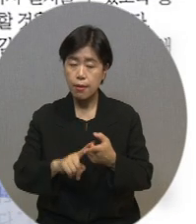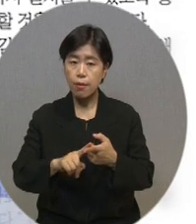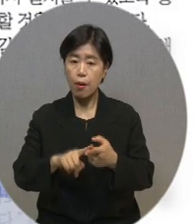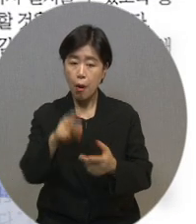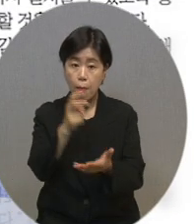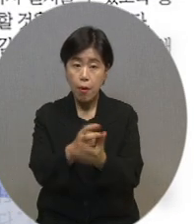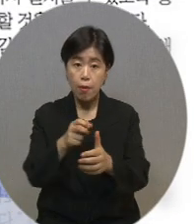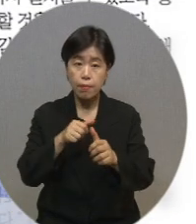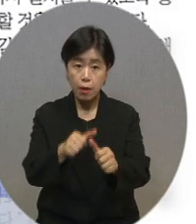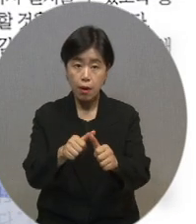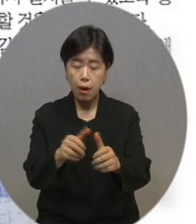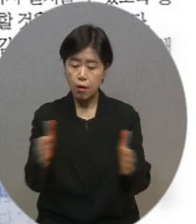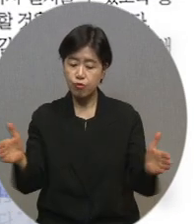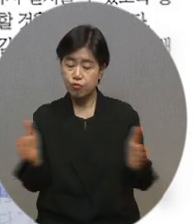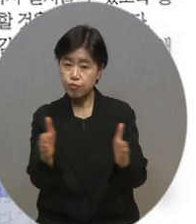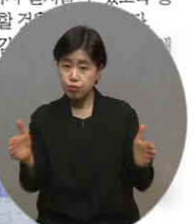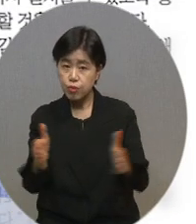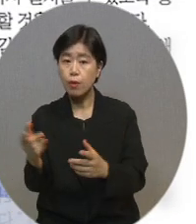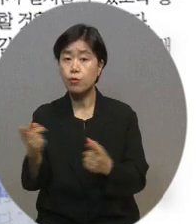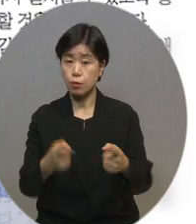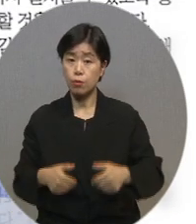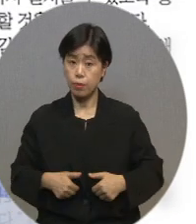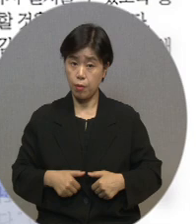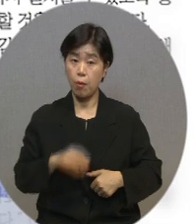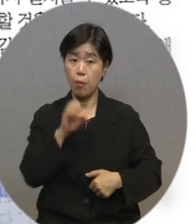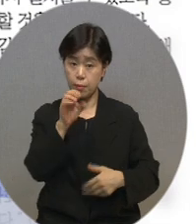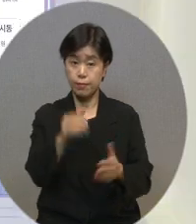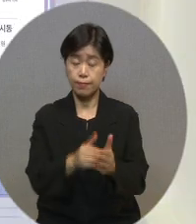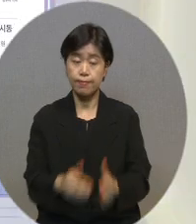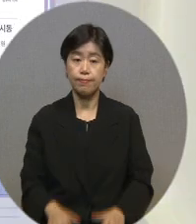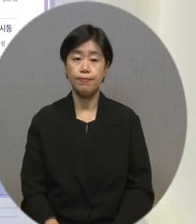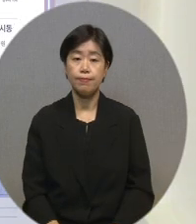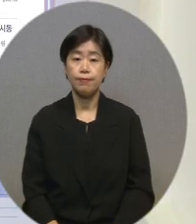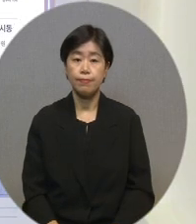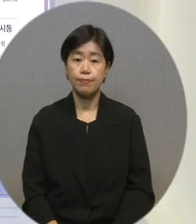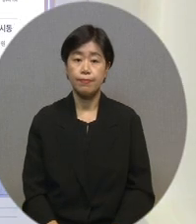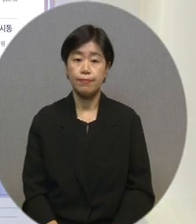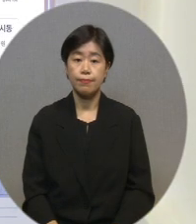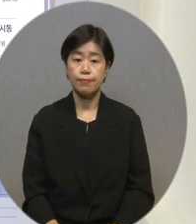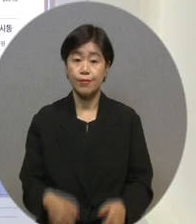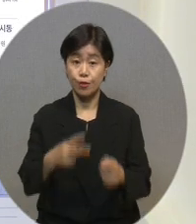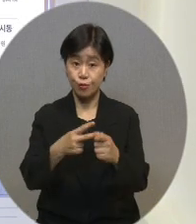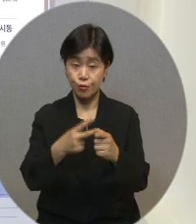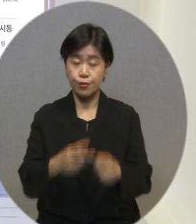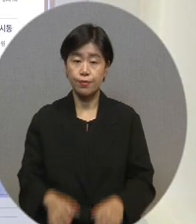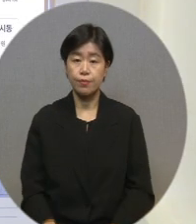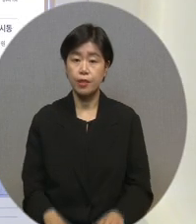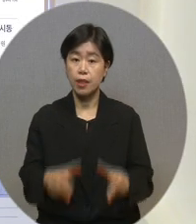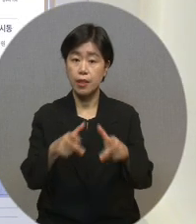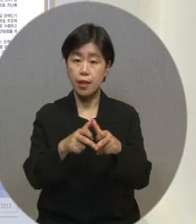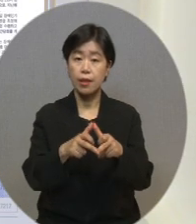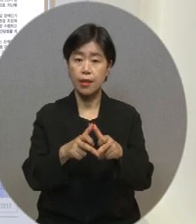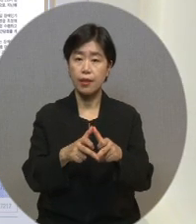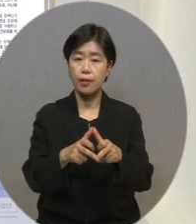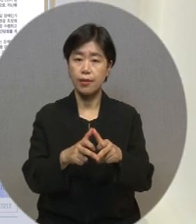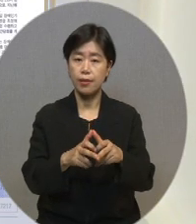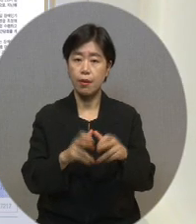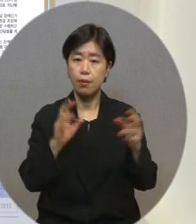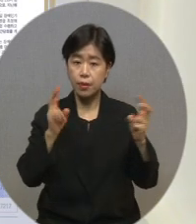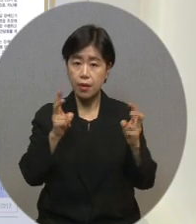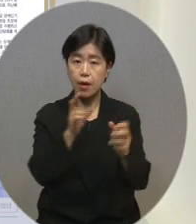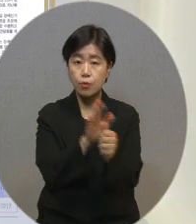설치하도록 유도해야 한다고 밝혔다고 합니다 다음 소식입니다 장애인 기업 종합 지원